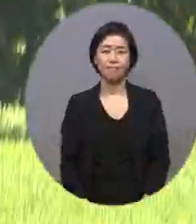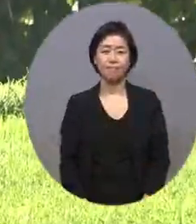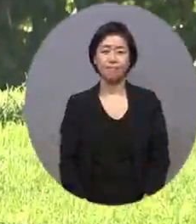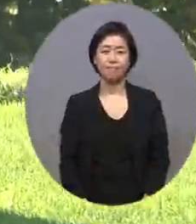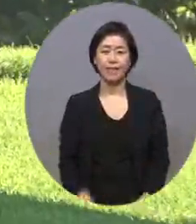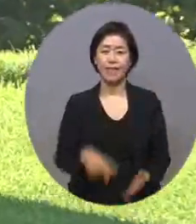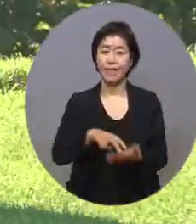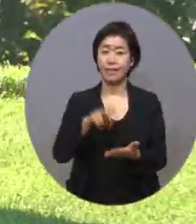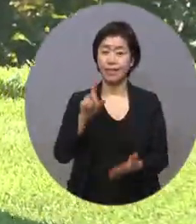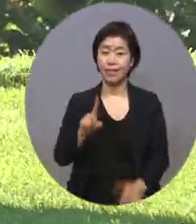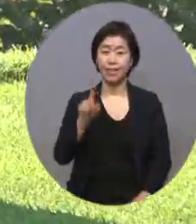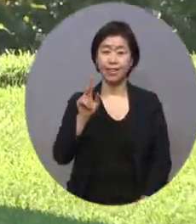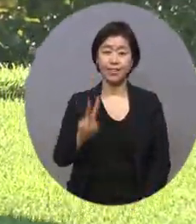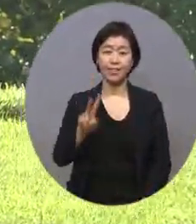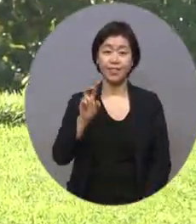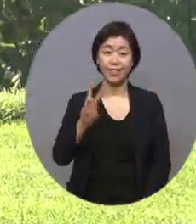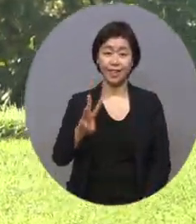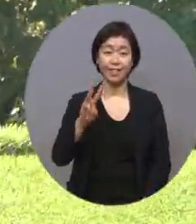한 대세요. 하나 야,